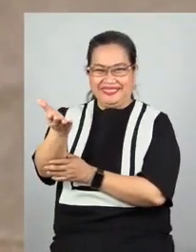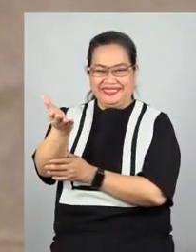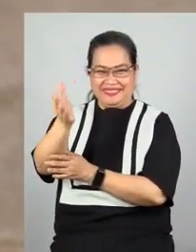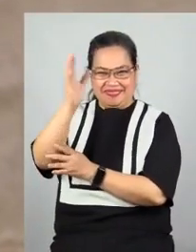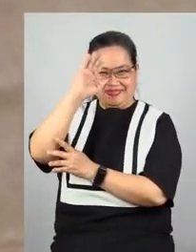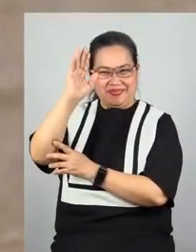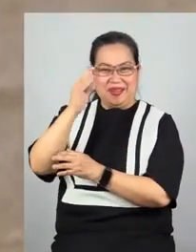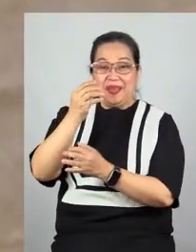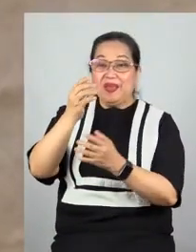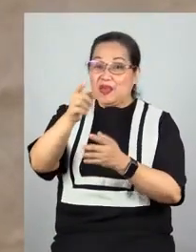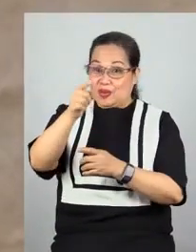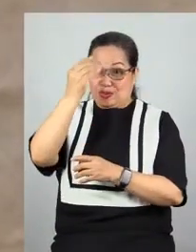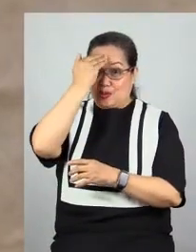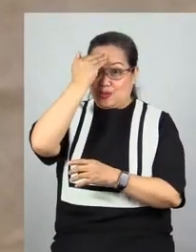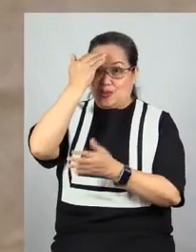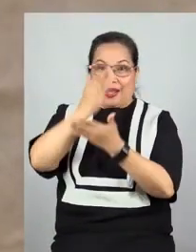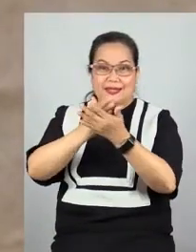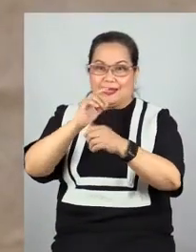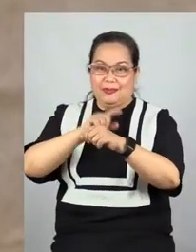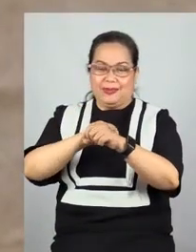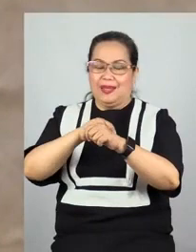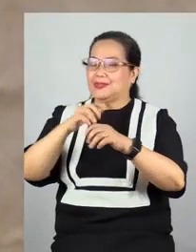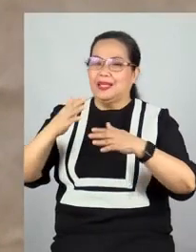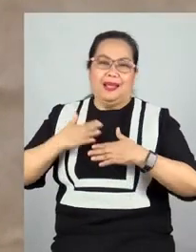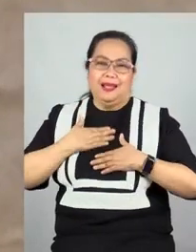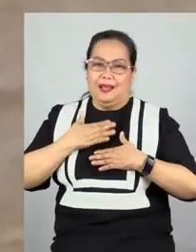Alam niyo, kung minsan po pinagpapasalamat ko